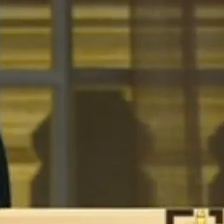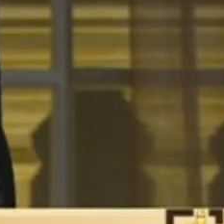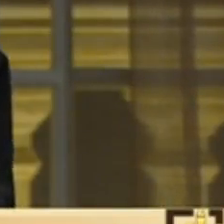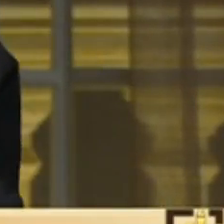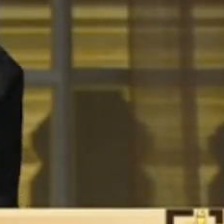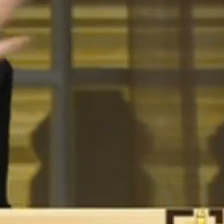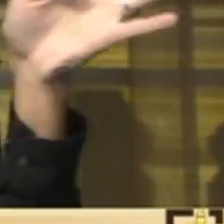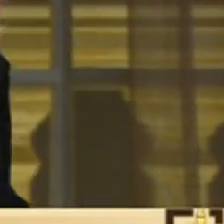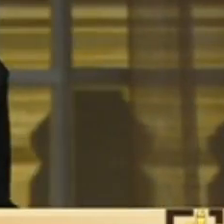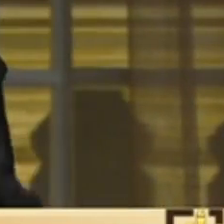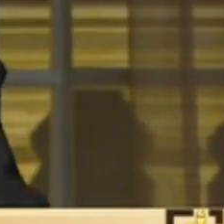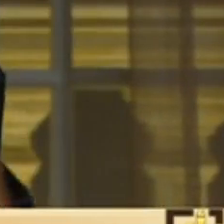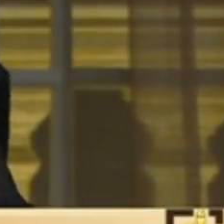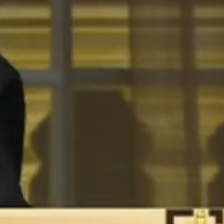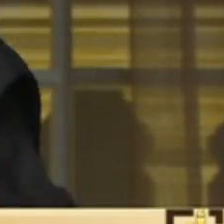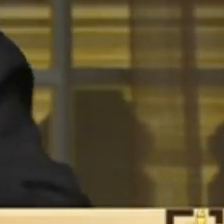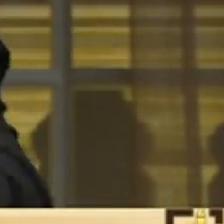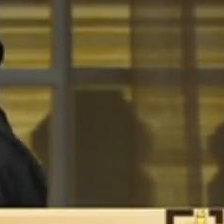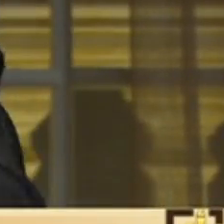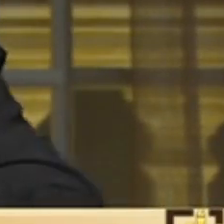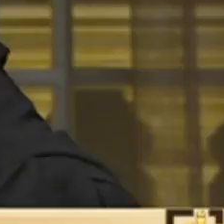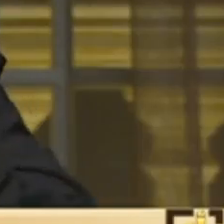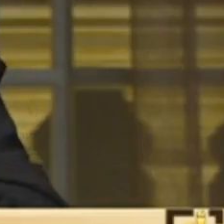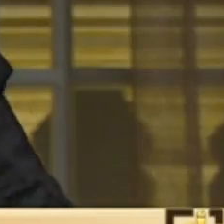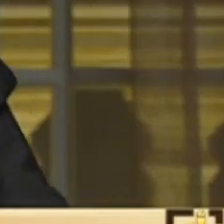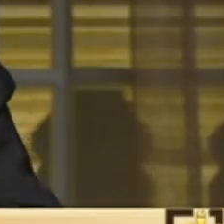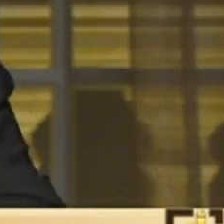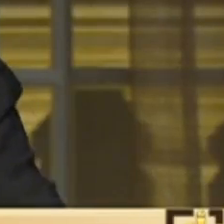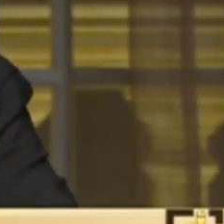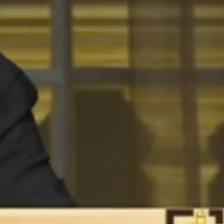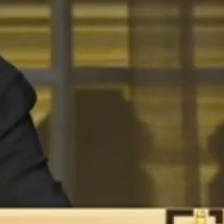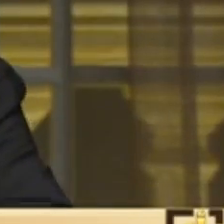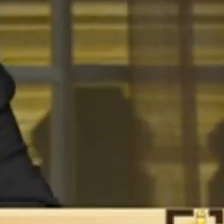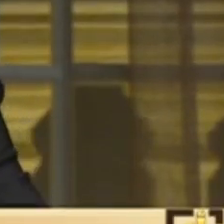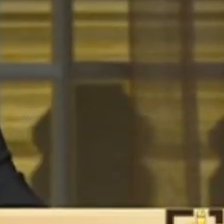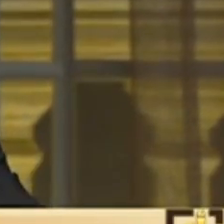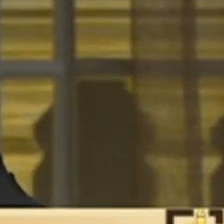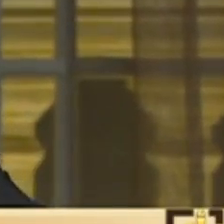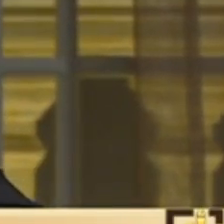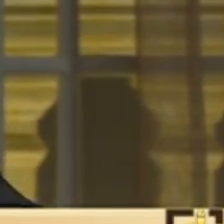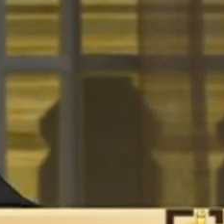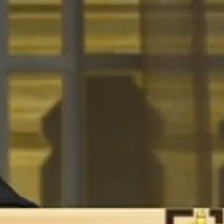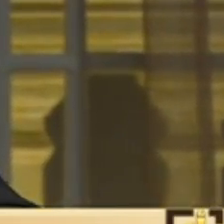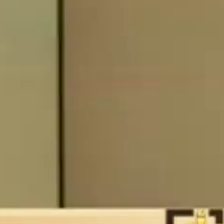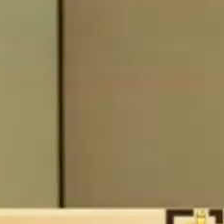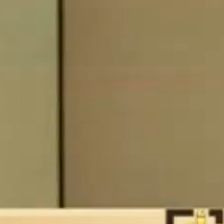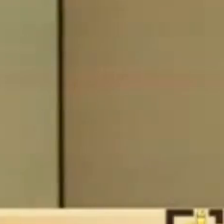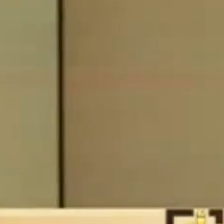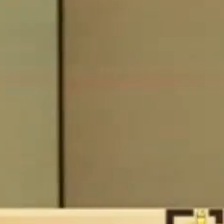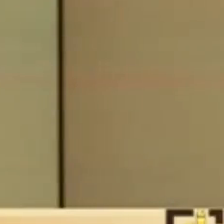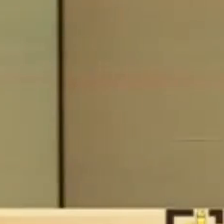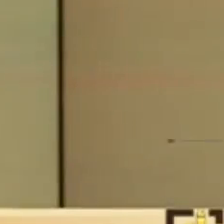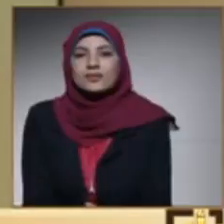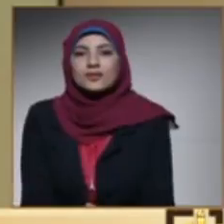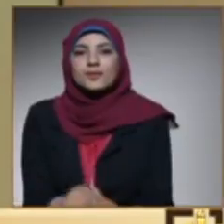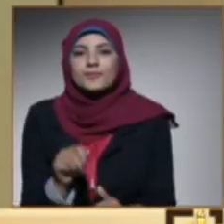طريق ازاي اتعامل مع المتكلمين وازاي اتعامل مع الصم. بعد كده انا مبسوط في حياتي الحمد لله. الحمد لله يا رب دايما. طيب ايهاب، انت